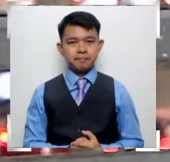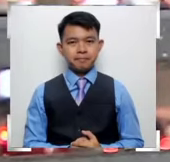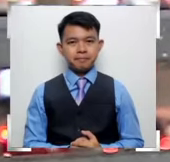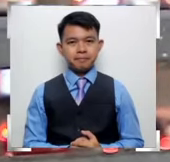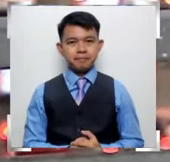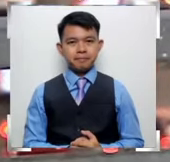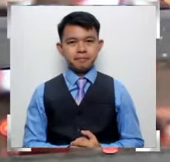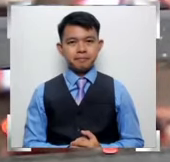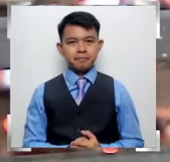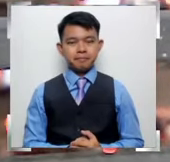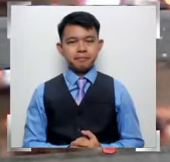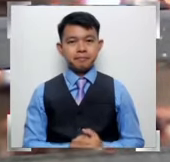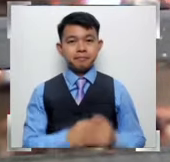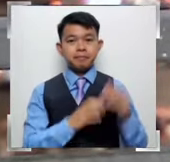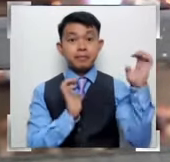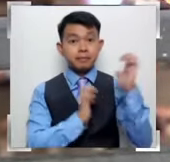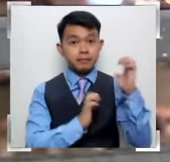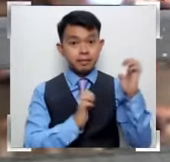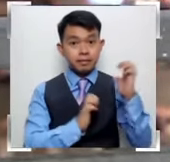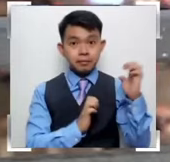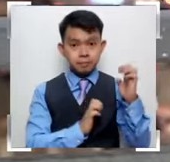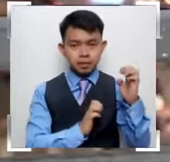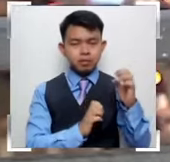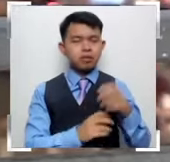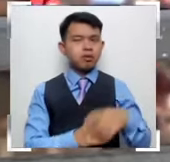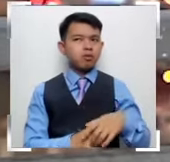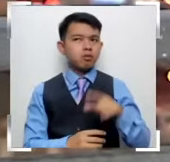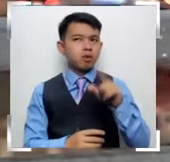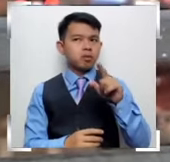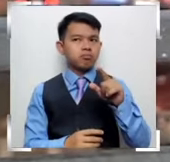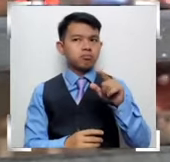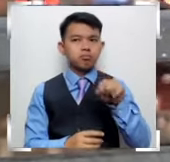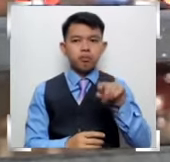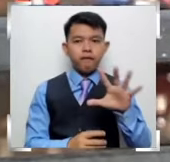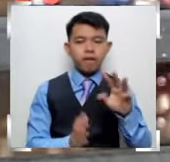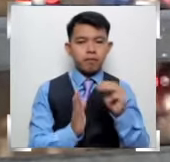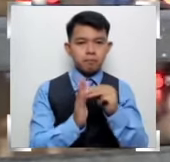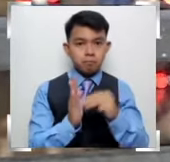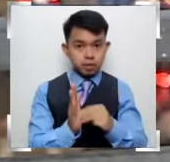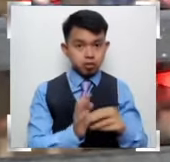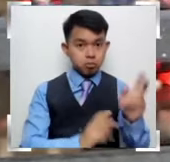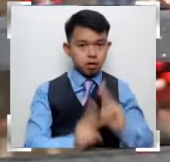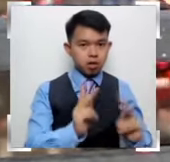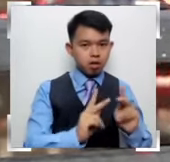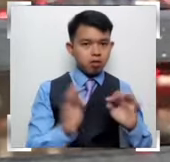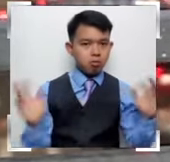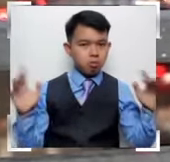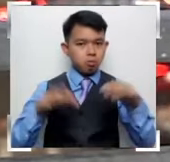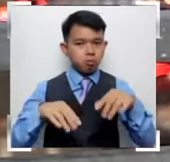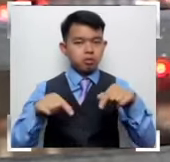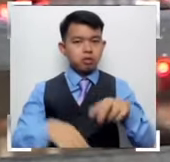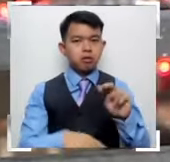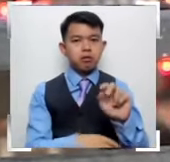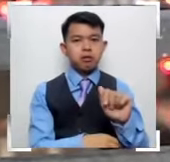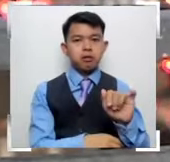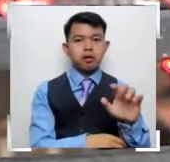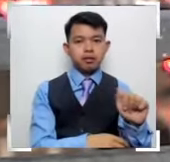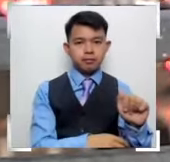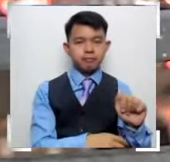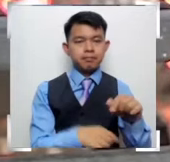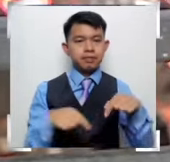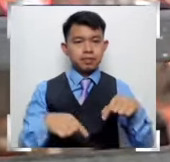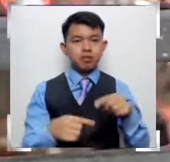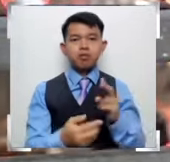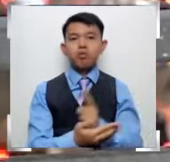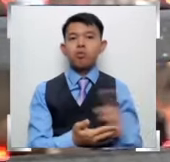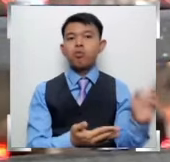papalo sa isa't kalahating milyong pasahero ang darating dito sa Ninoy Aquino International Airport ngayong Semana Santa. Ngayong gabi ay tuloy-tuloy